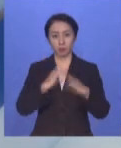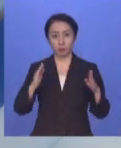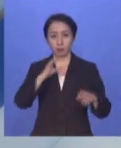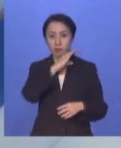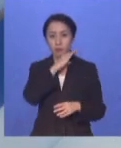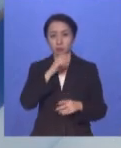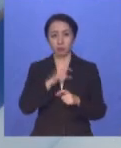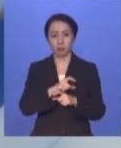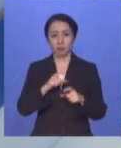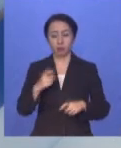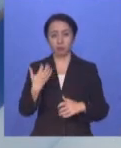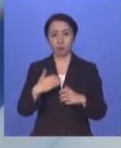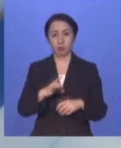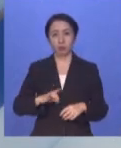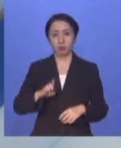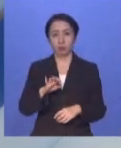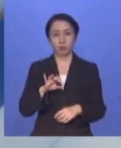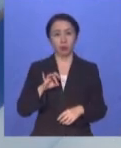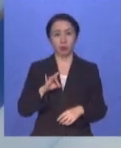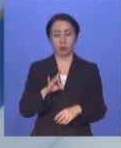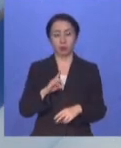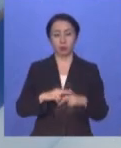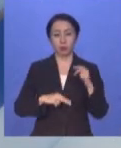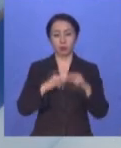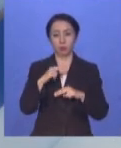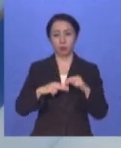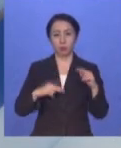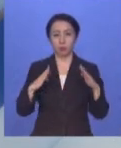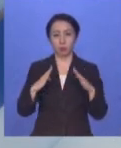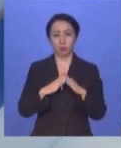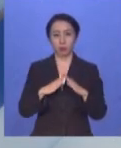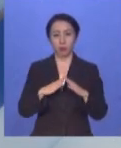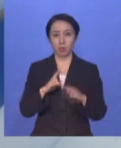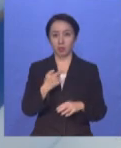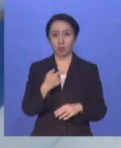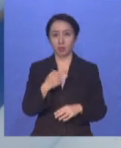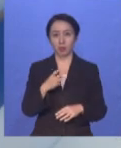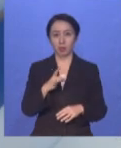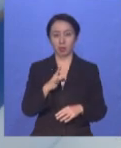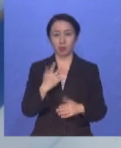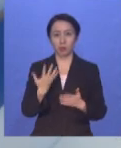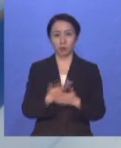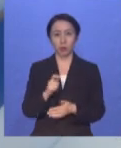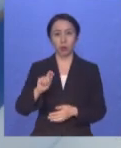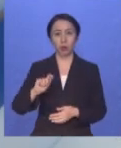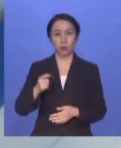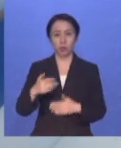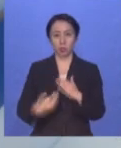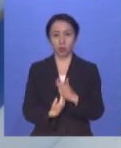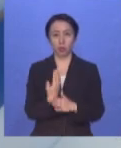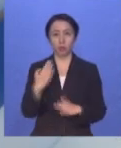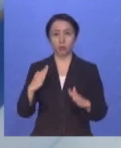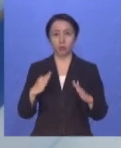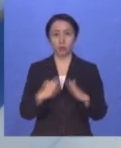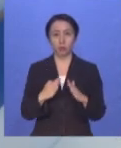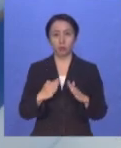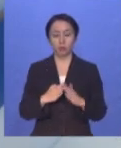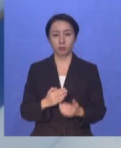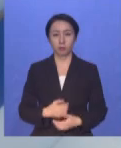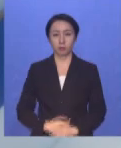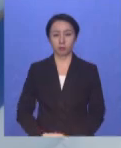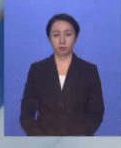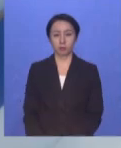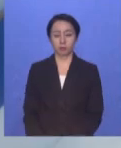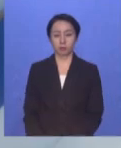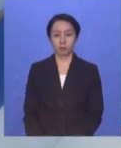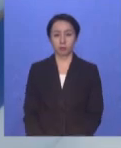паводка североказахстанцев в микрорайоне Берлик возводят дома. Татьяна Геворкян уже получила ключи от нового жилья. Подробнее